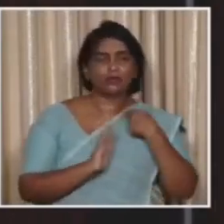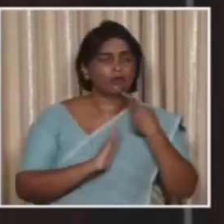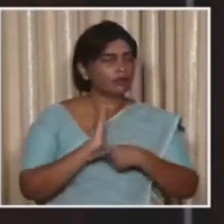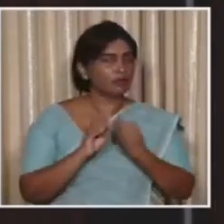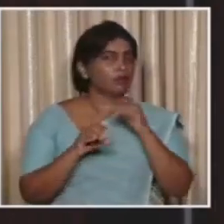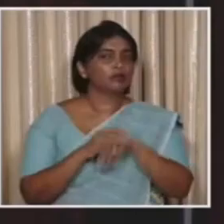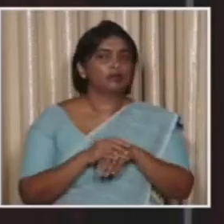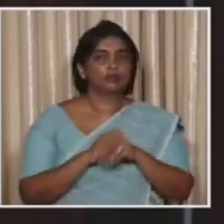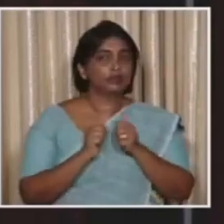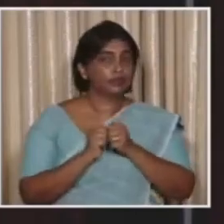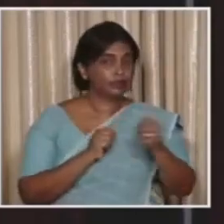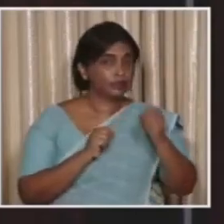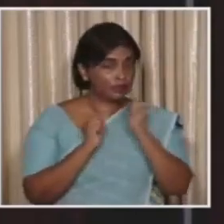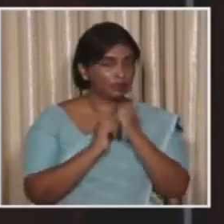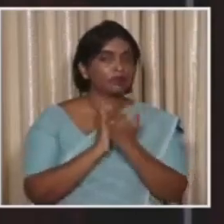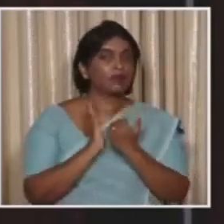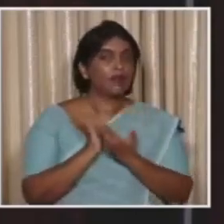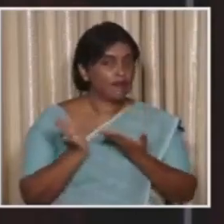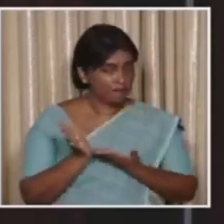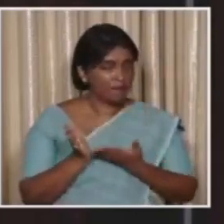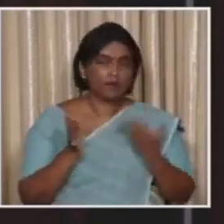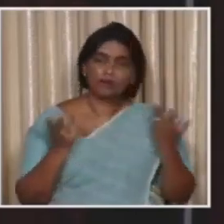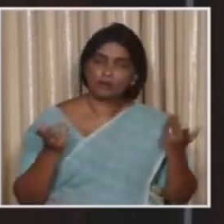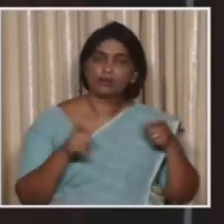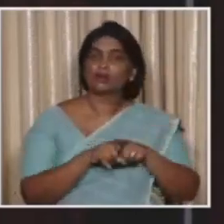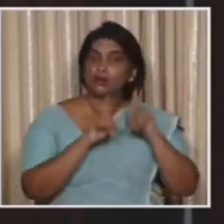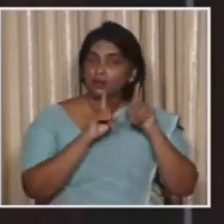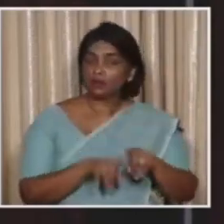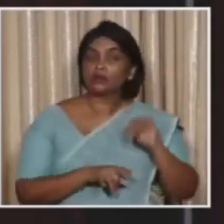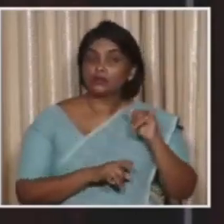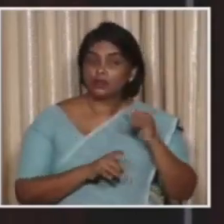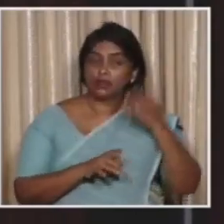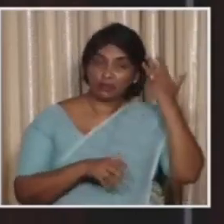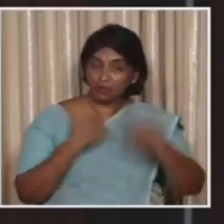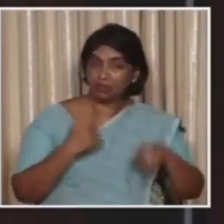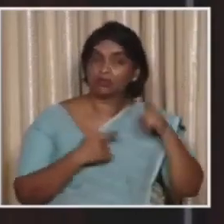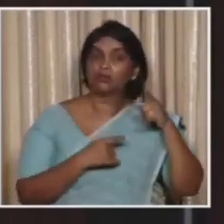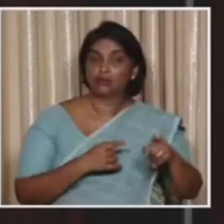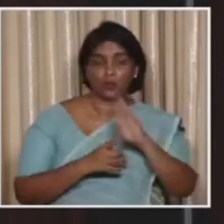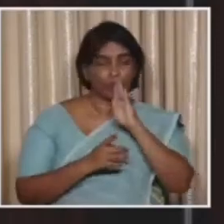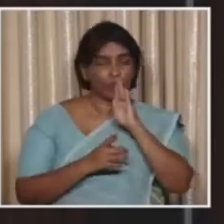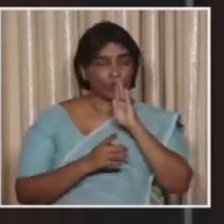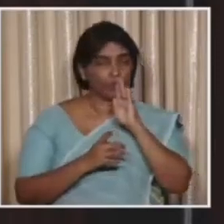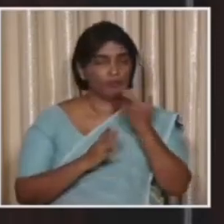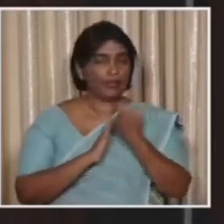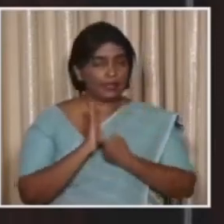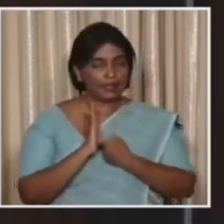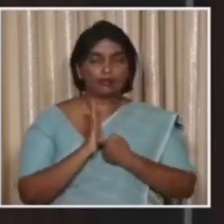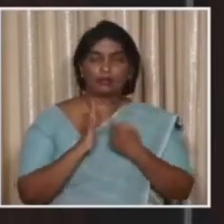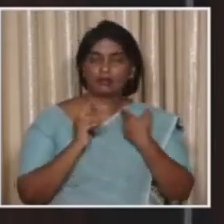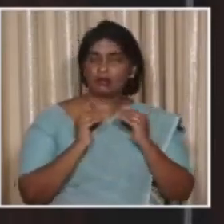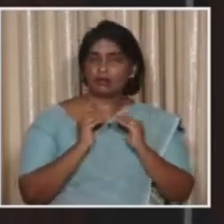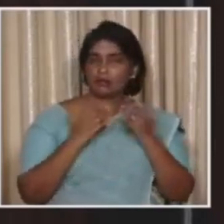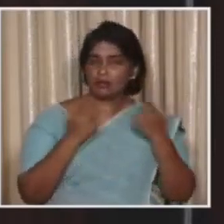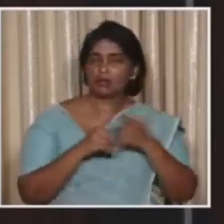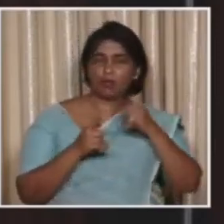රට තුල ක්‍රියාත්මක කරන වැඩපිළිවෙලක් තියෙනවද එහෙම නැත්නම් මේ යම්කිත මුත්‍ර ද්‍රේහයක් නීත්‍යානුකූල හෝ නීත්‍යානුකූල නොවන